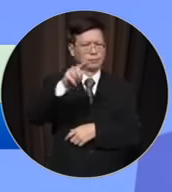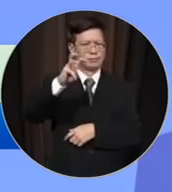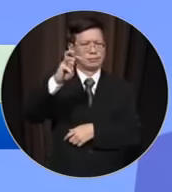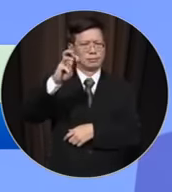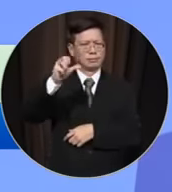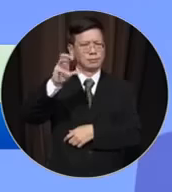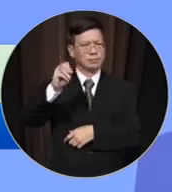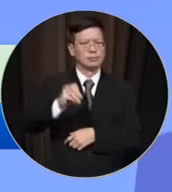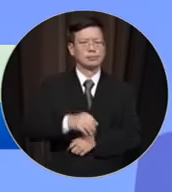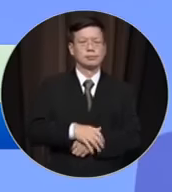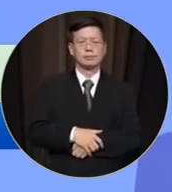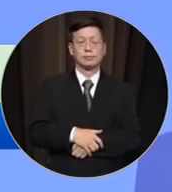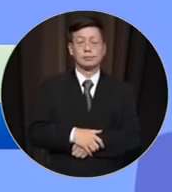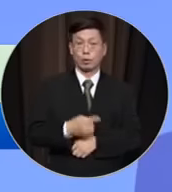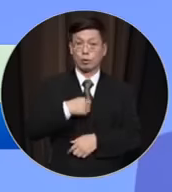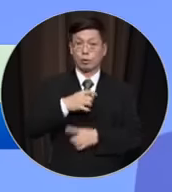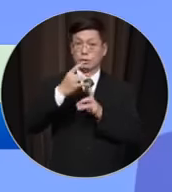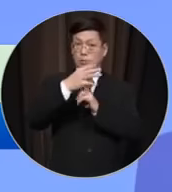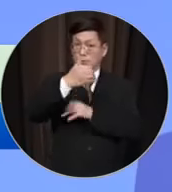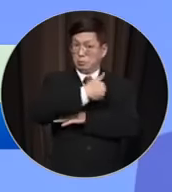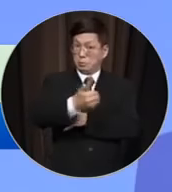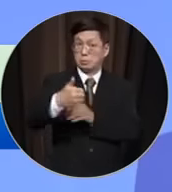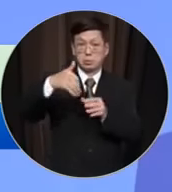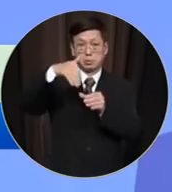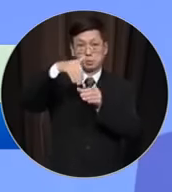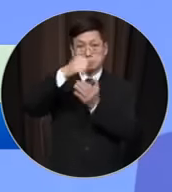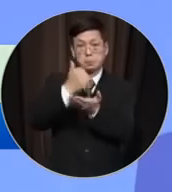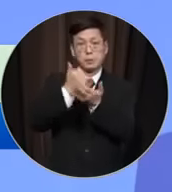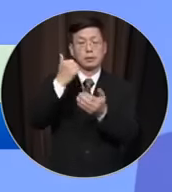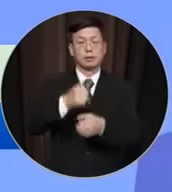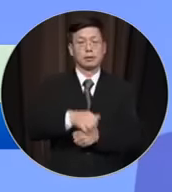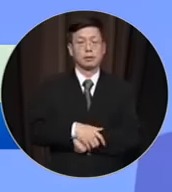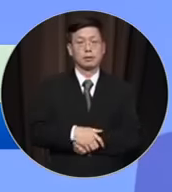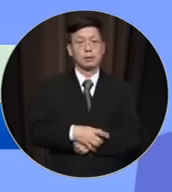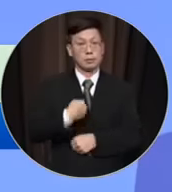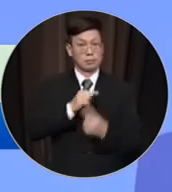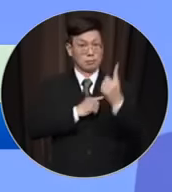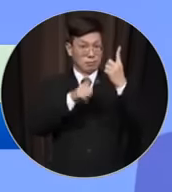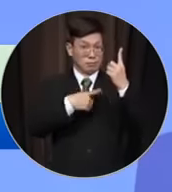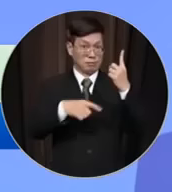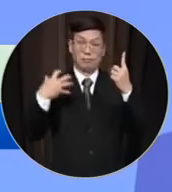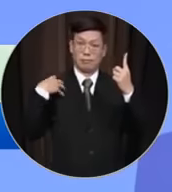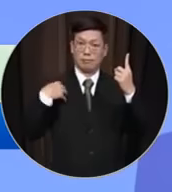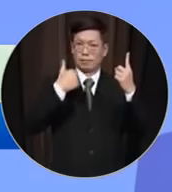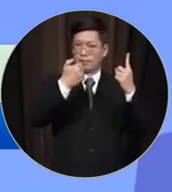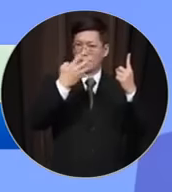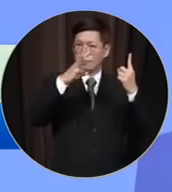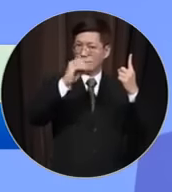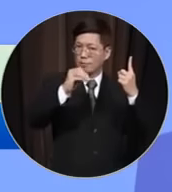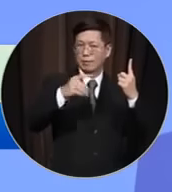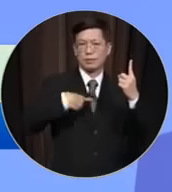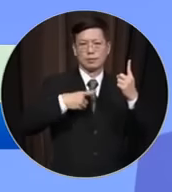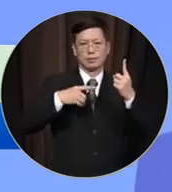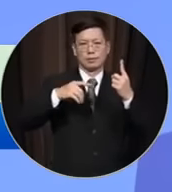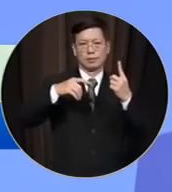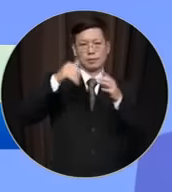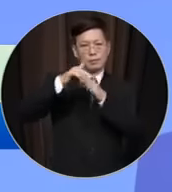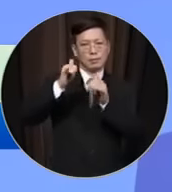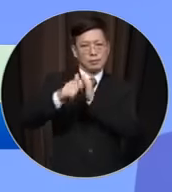25到35万。我是新竹县选区的立法委员，我一个人负担54万的这